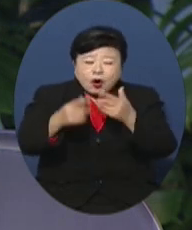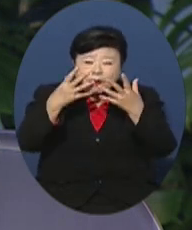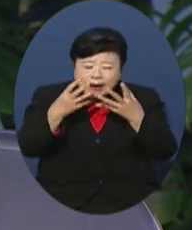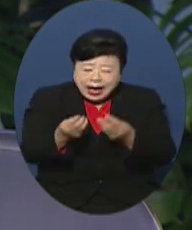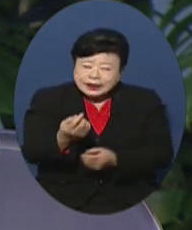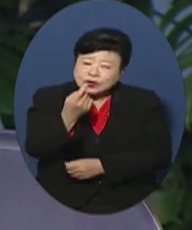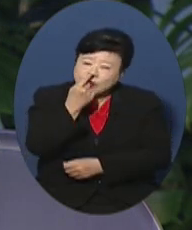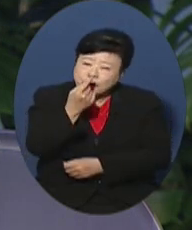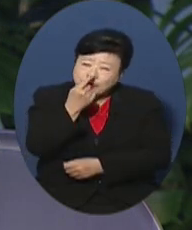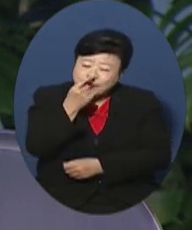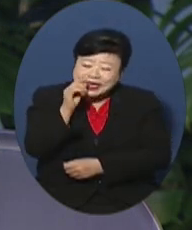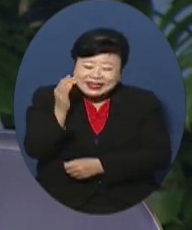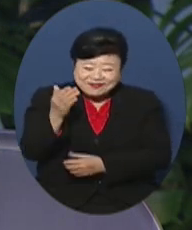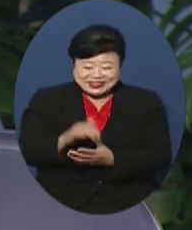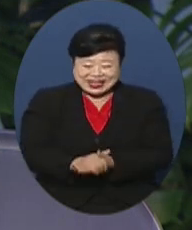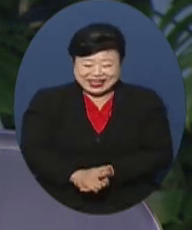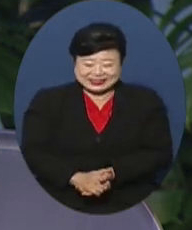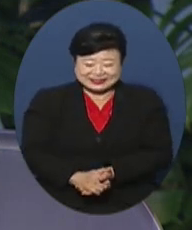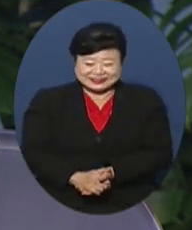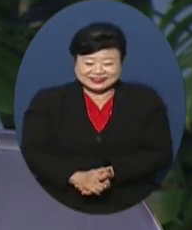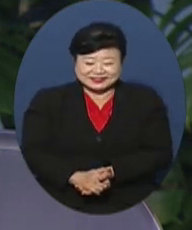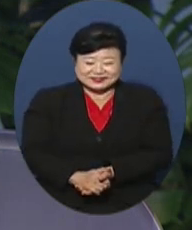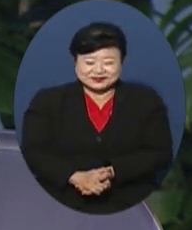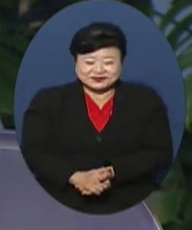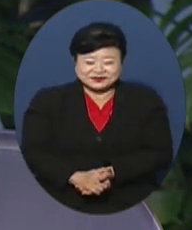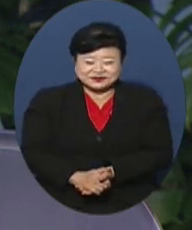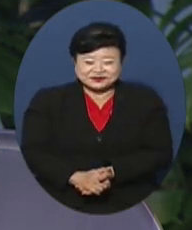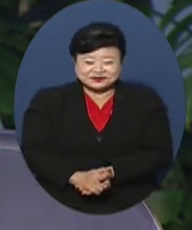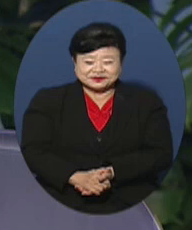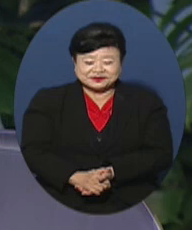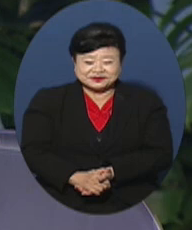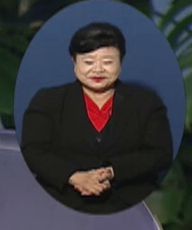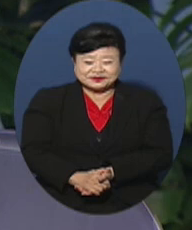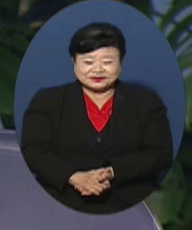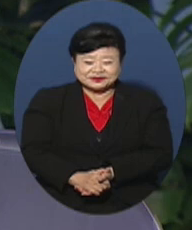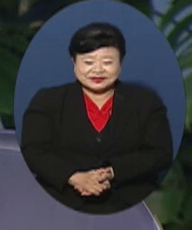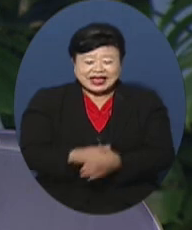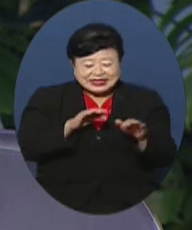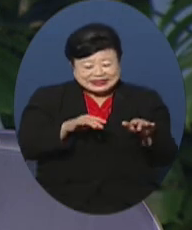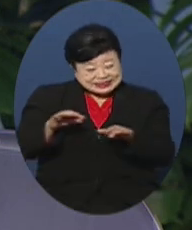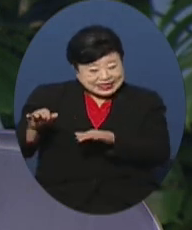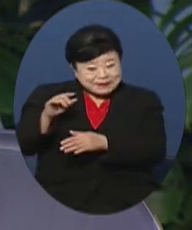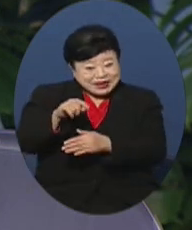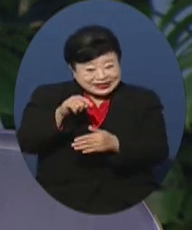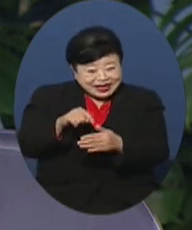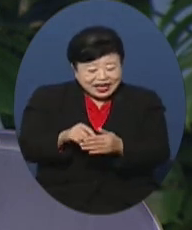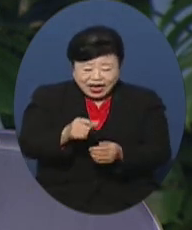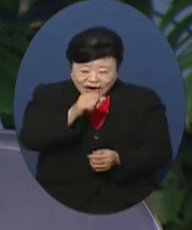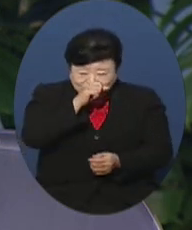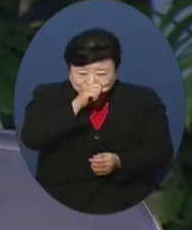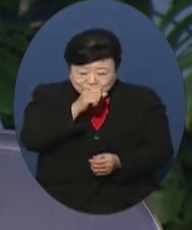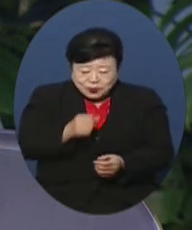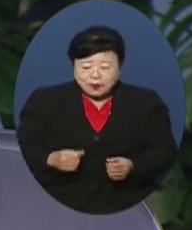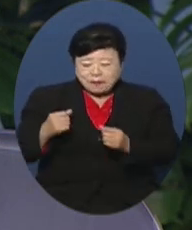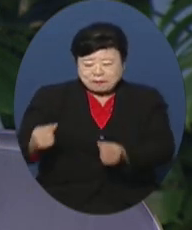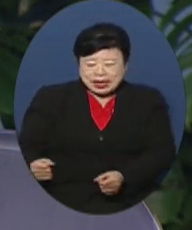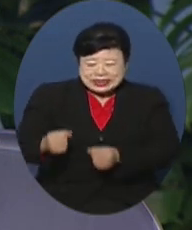것을 배우게 되는 것입니다. 잔잔한 바다에서는 좋은 뱃사공이